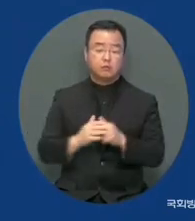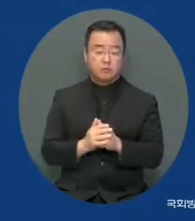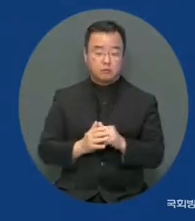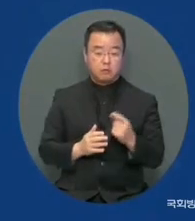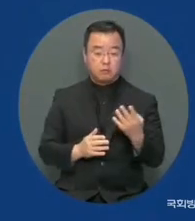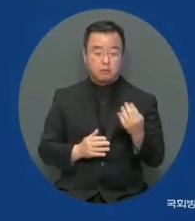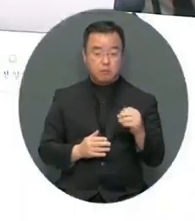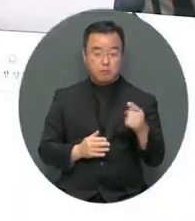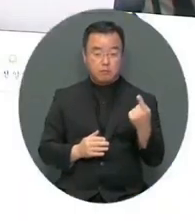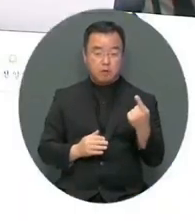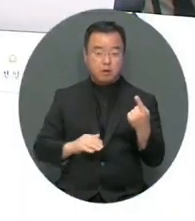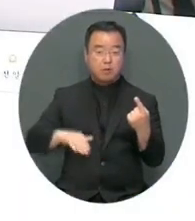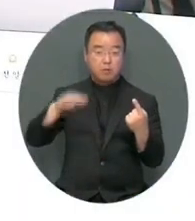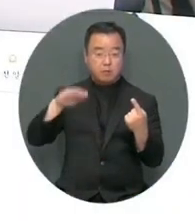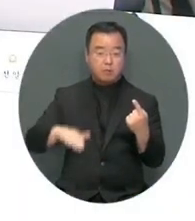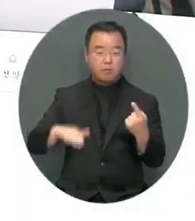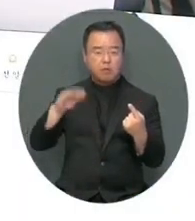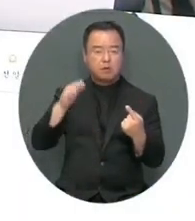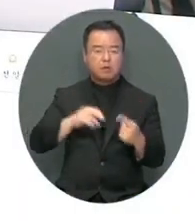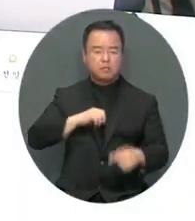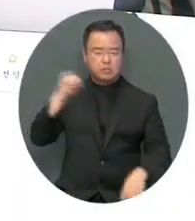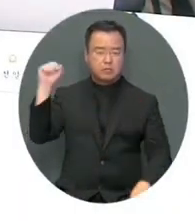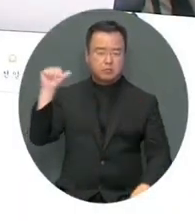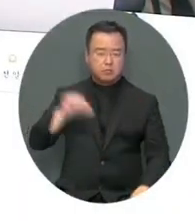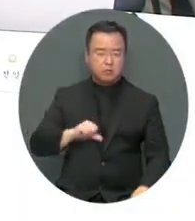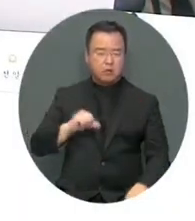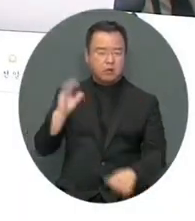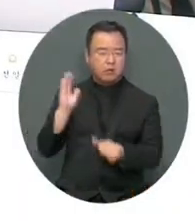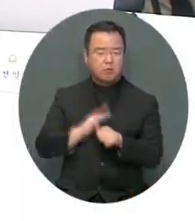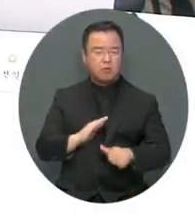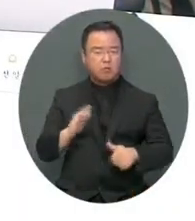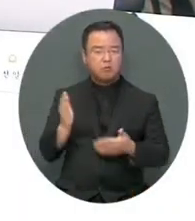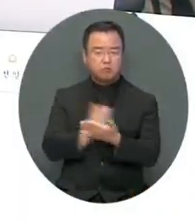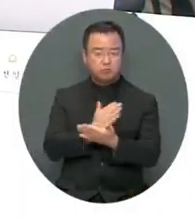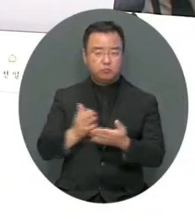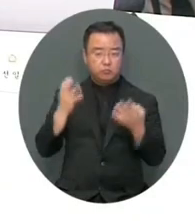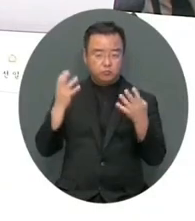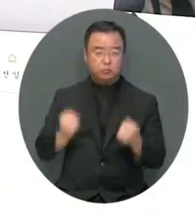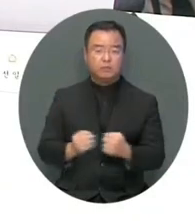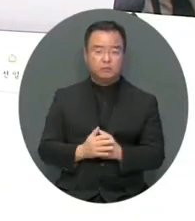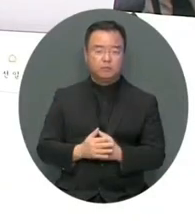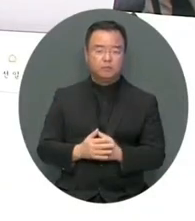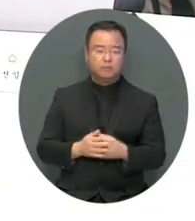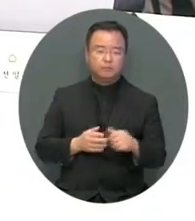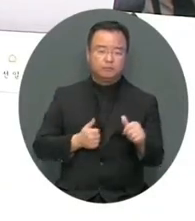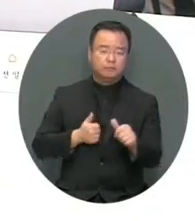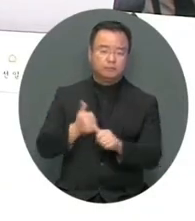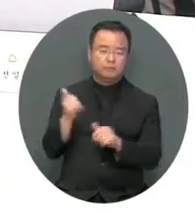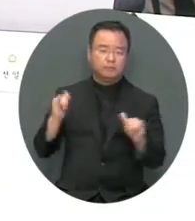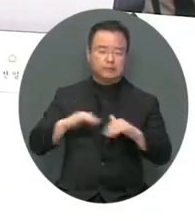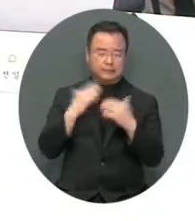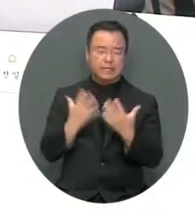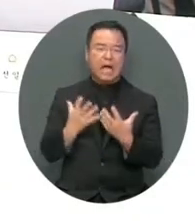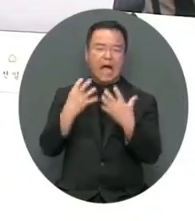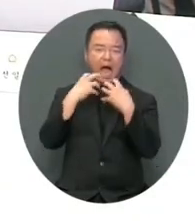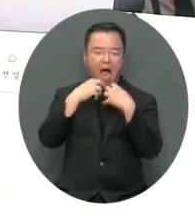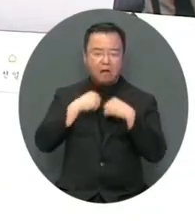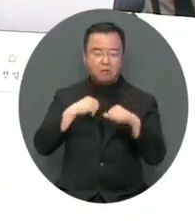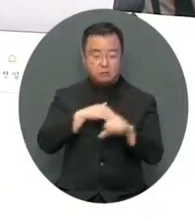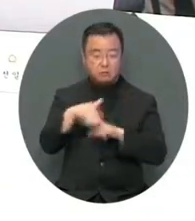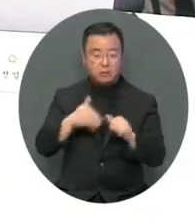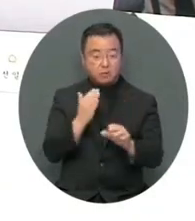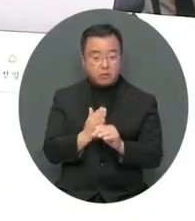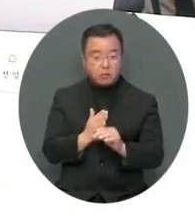당락이 갈린 선거도 비일비재했습니다. 이런 극단적 승자 독식의 선거제도 때문에 우리